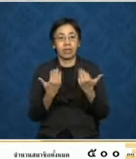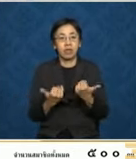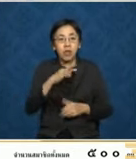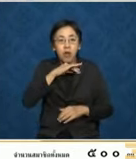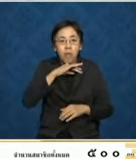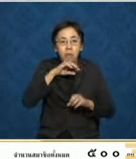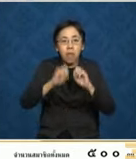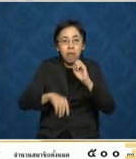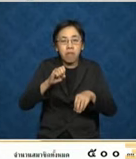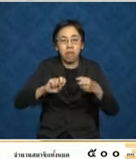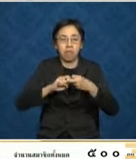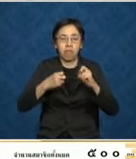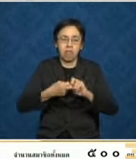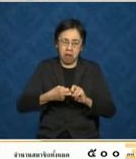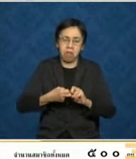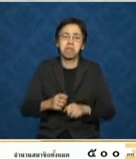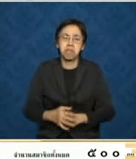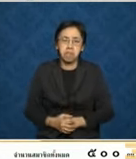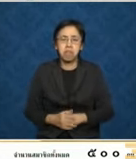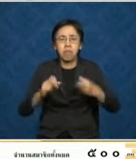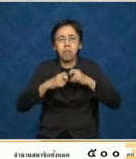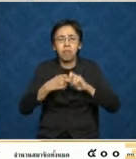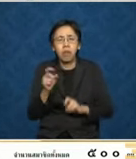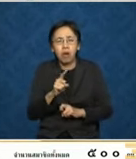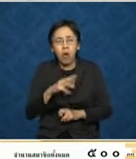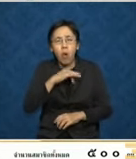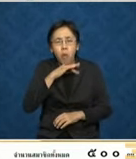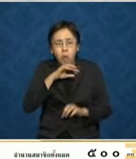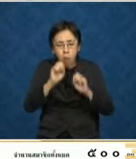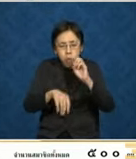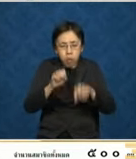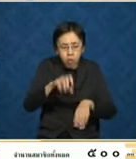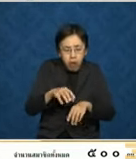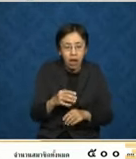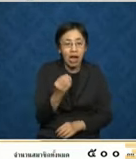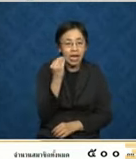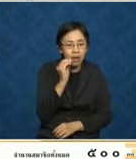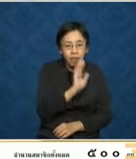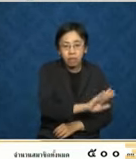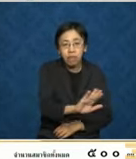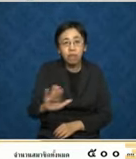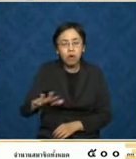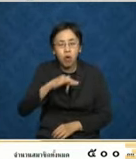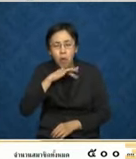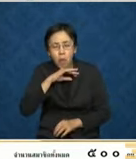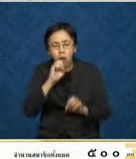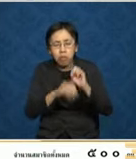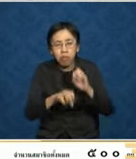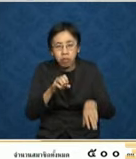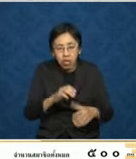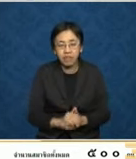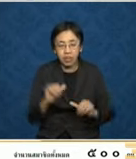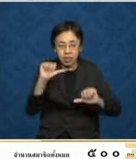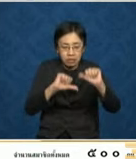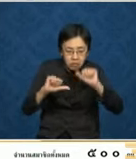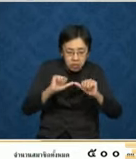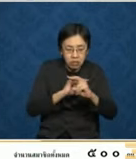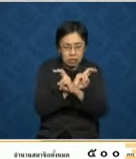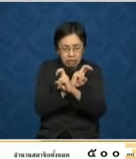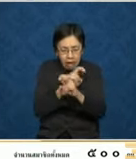ป็นปัญหาจริงๆนะครับทั้งขยะมูลฝอยในครัวเรือนก็ดีนะครับขยะเคมีจากโรงงานอุตสาหก